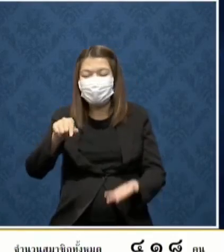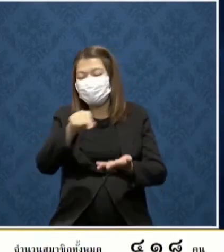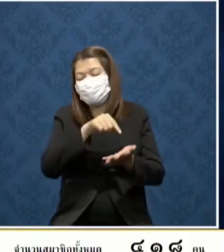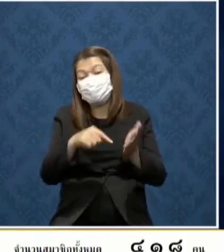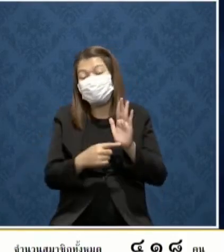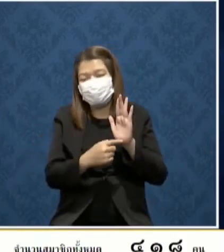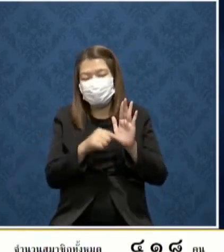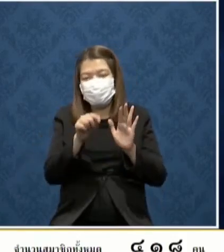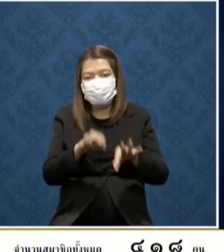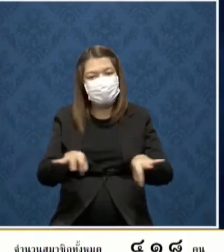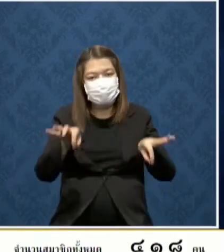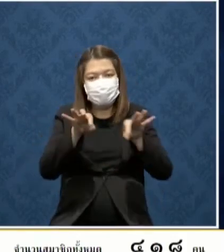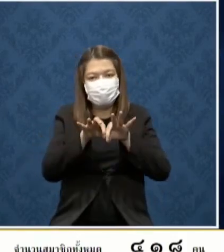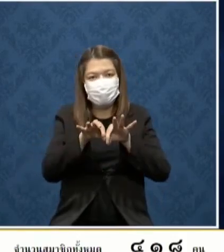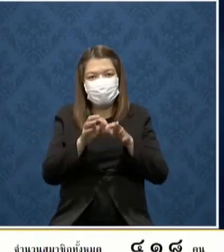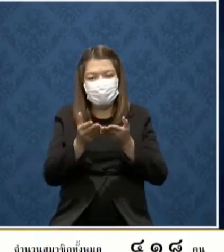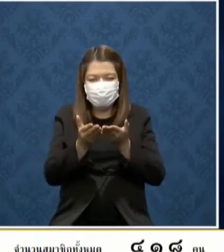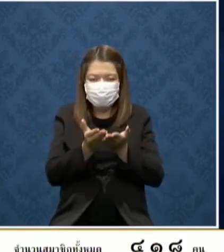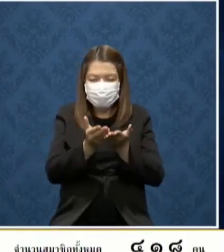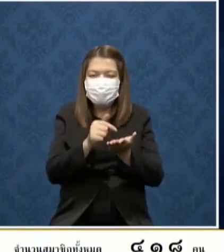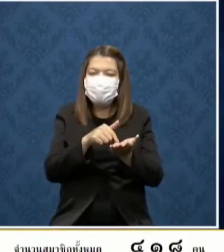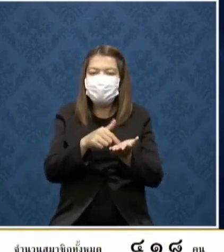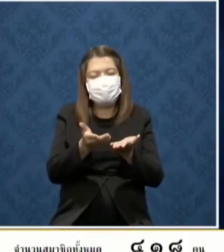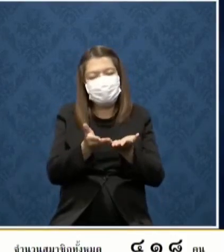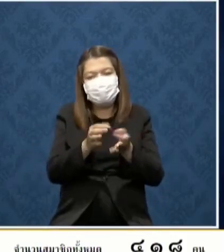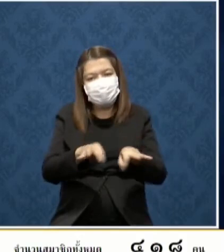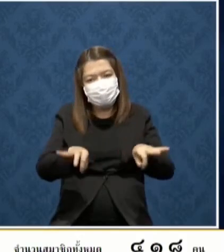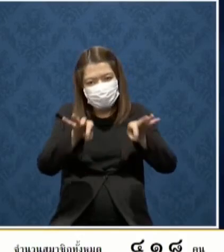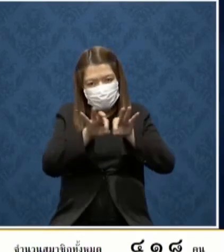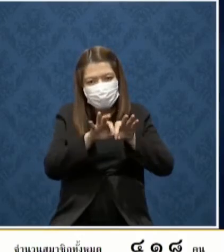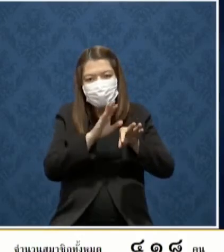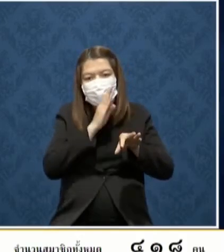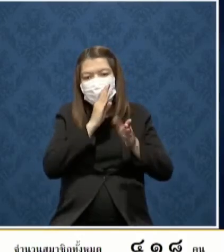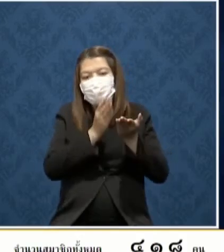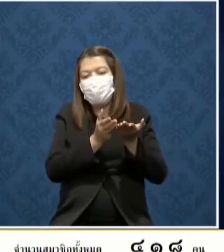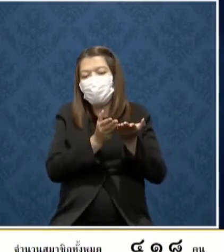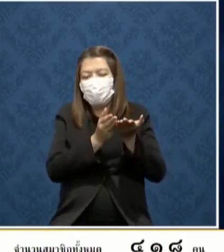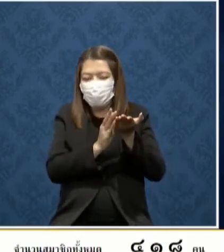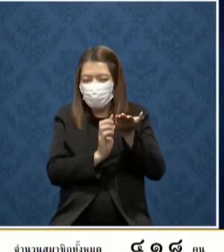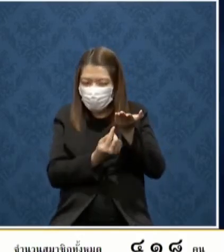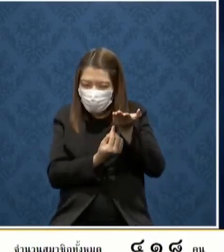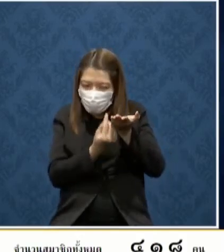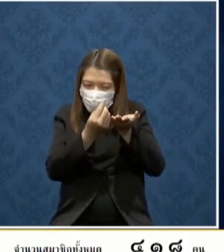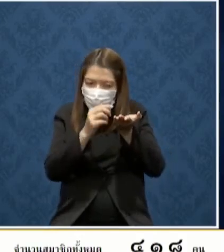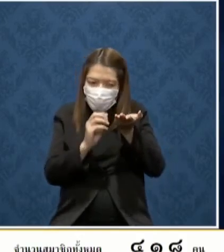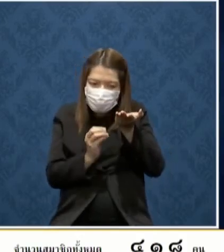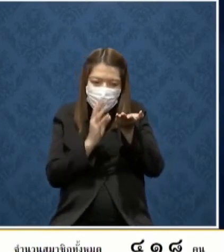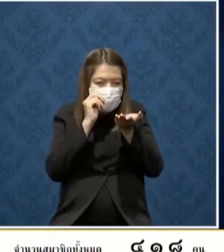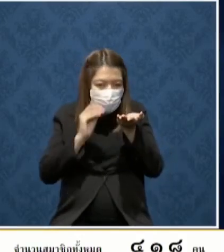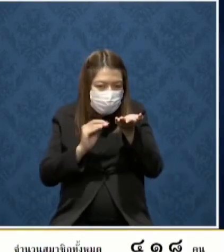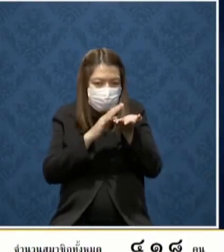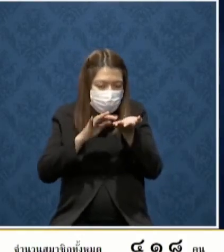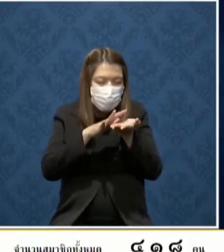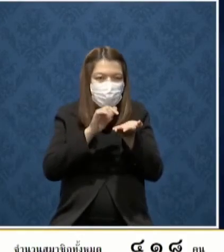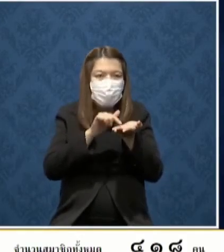ามีคามสำคัญต่ความเป็ความตายของเรืออย่มากถ้าหากวาเกิดรอยร้าว เกิดรูร่วเพระ